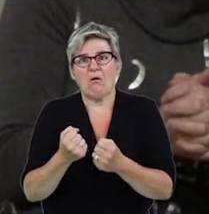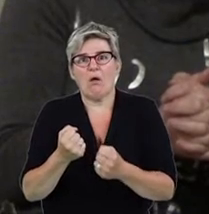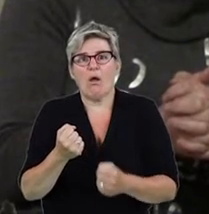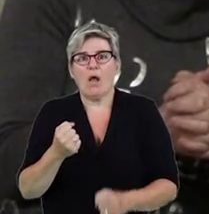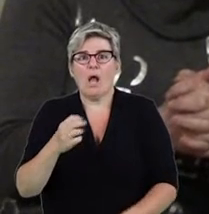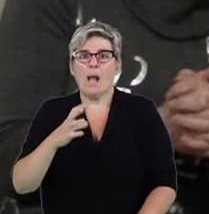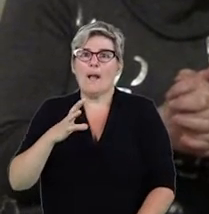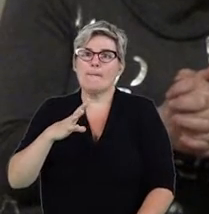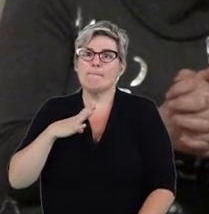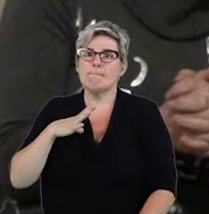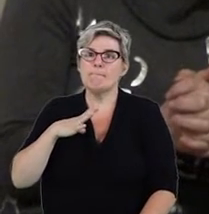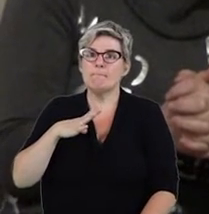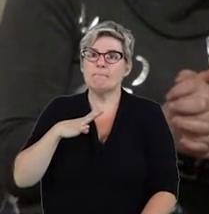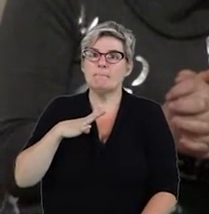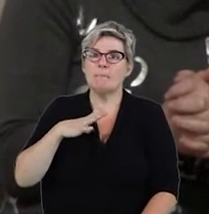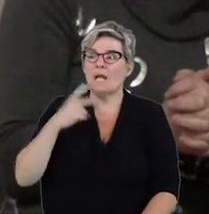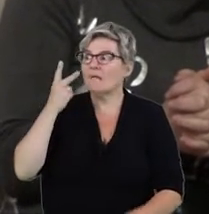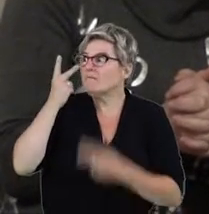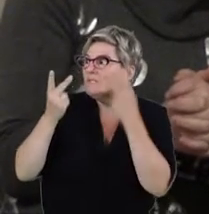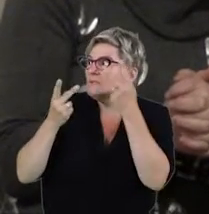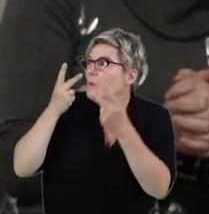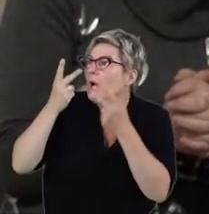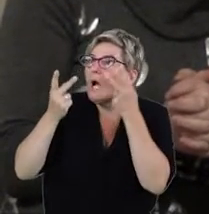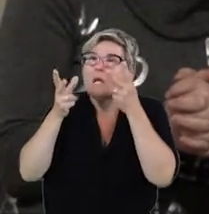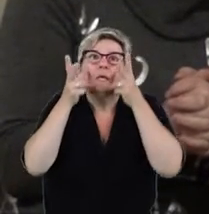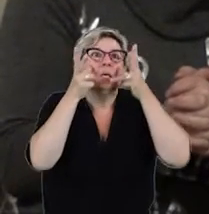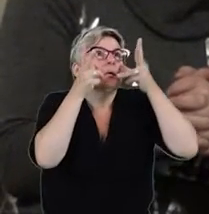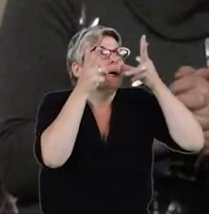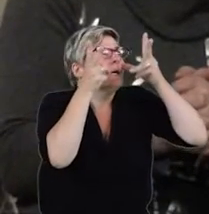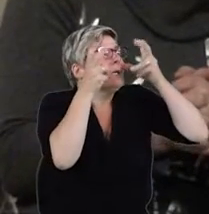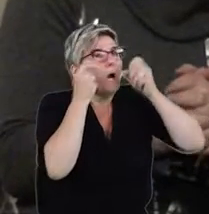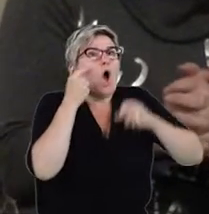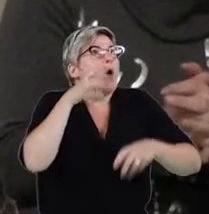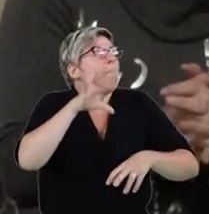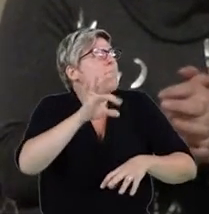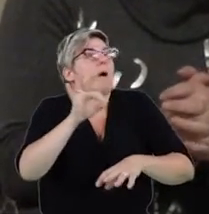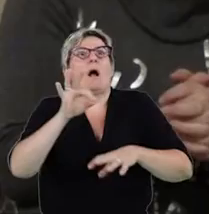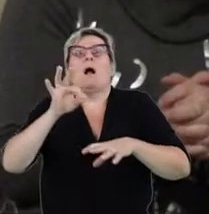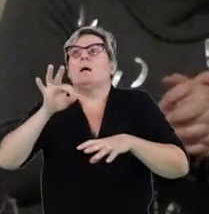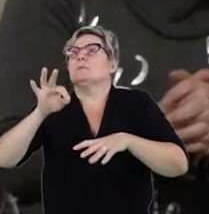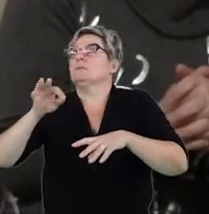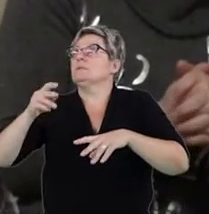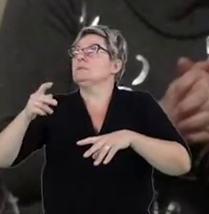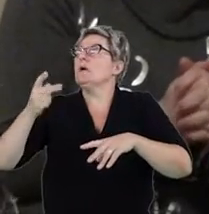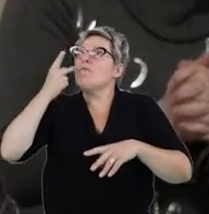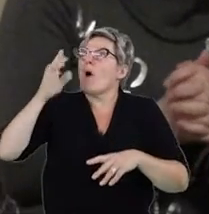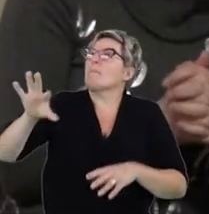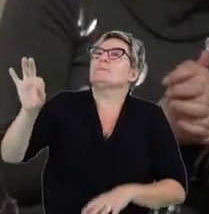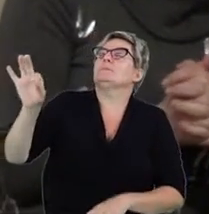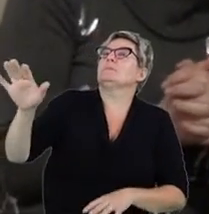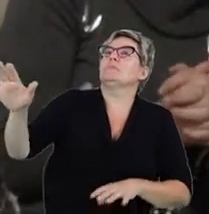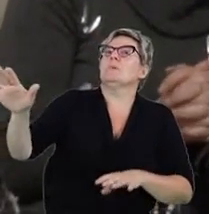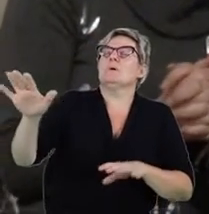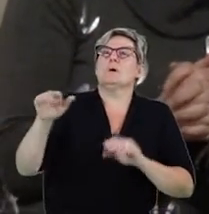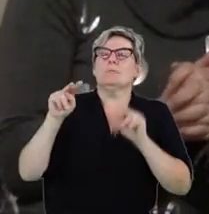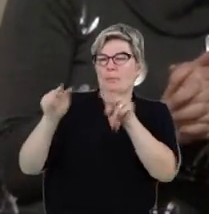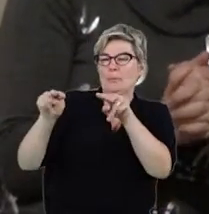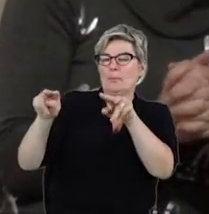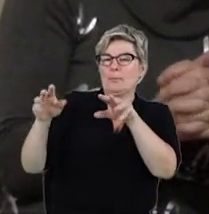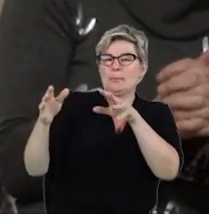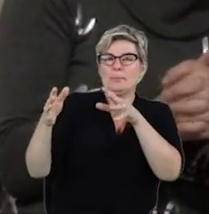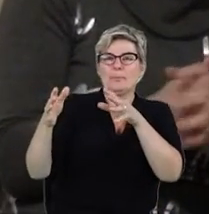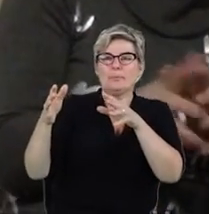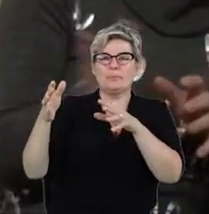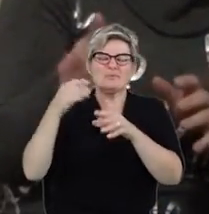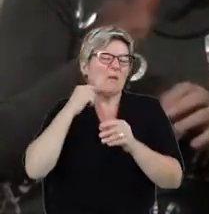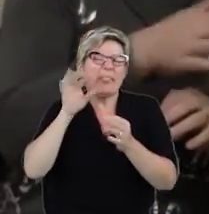fort. Mais le niveau visuel, les yeux voient, les yeux remarquent. Ça, on avait déjà remarqué